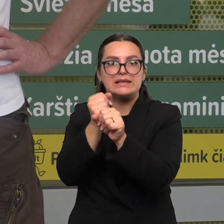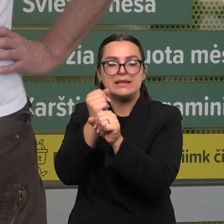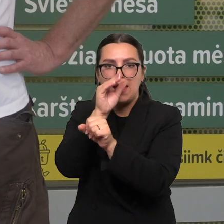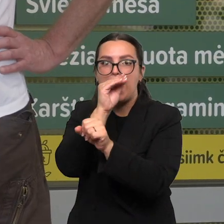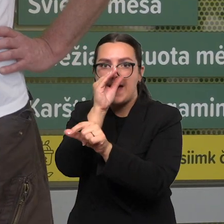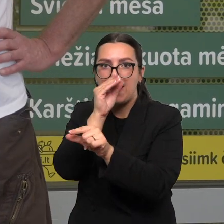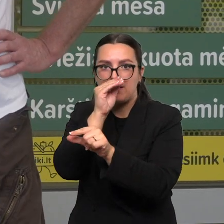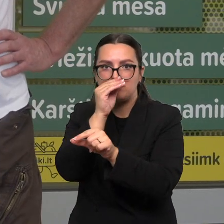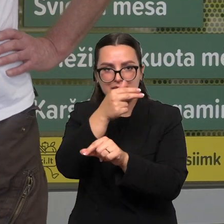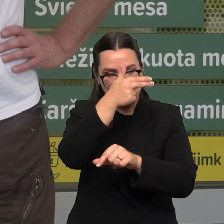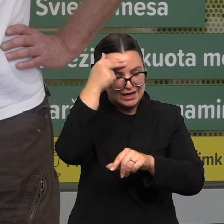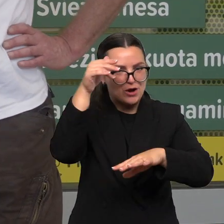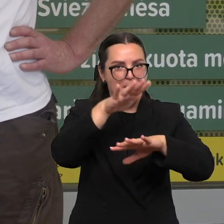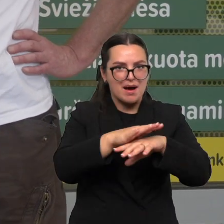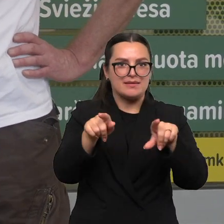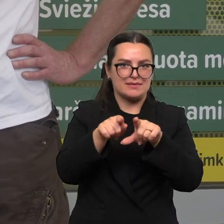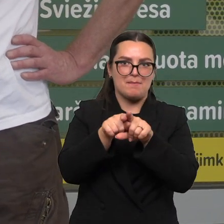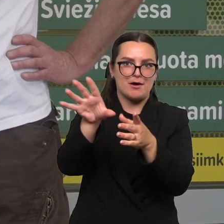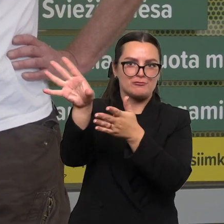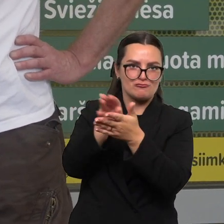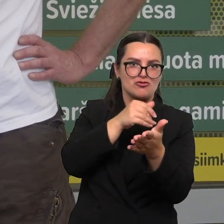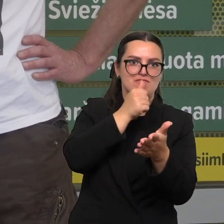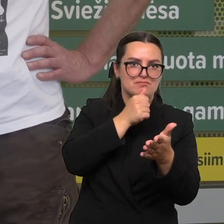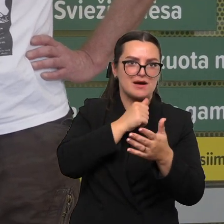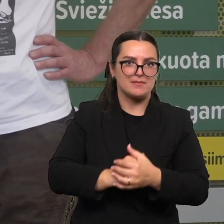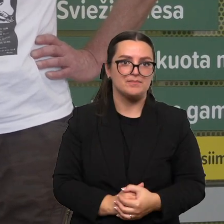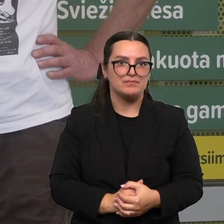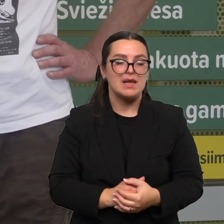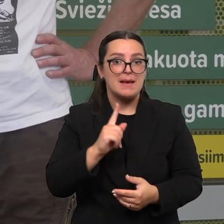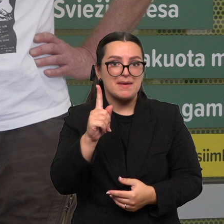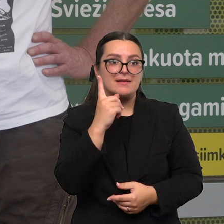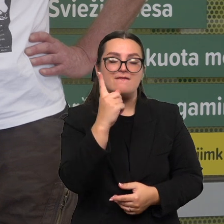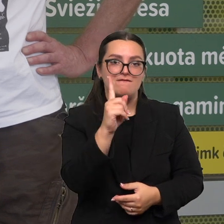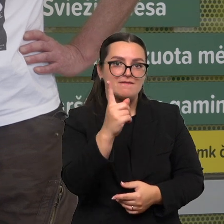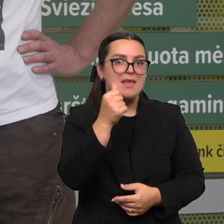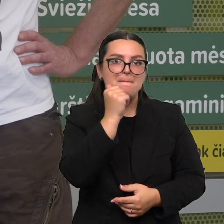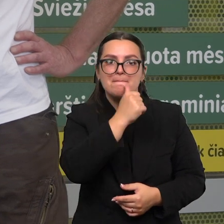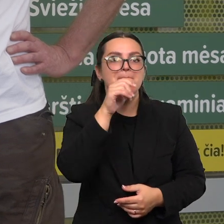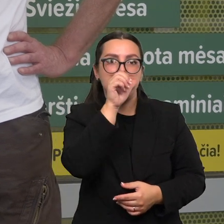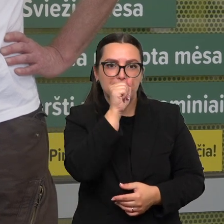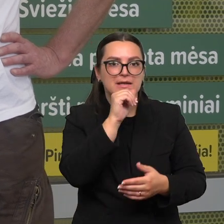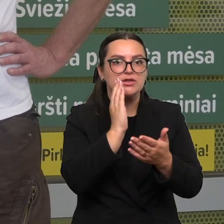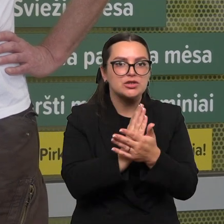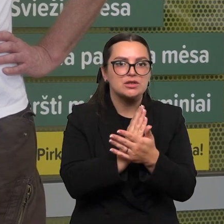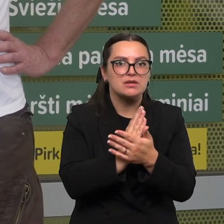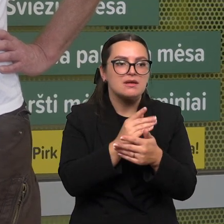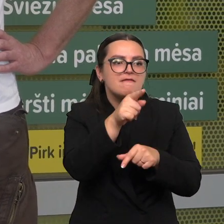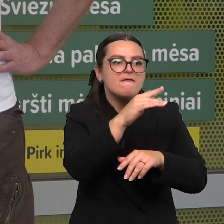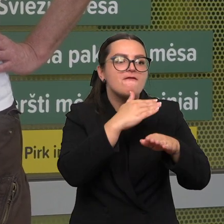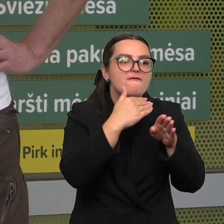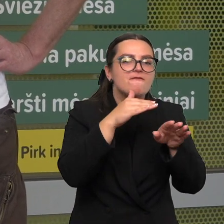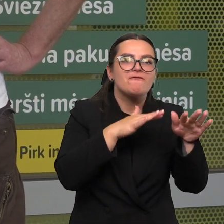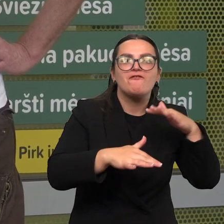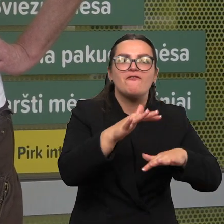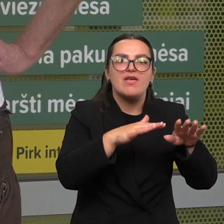tokią idėją paėmė ir vienintelis, ko neatskleidžia, kaip tai veiks ir kokio dydžio sumas galima bus nusimti.